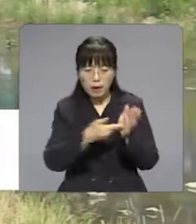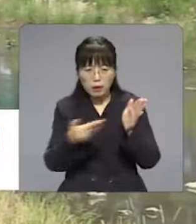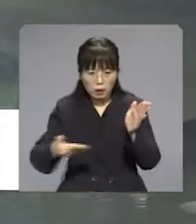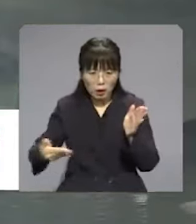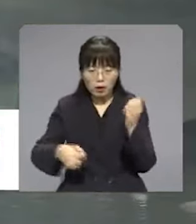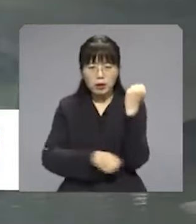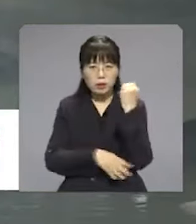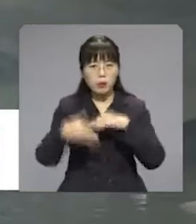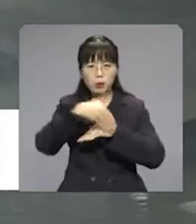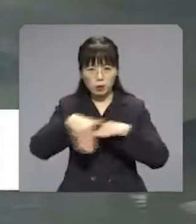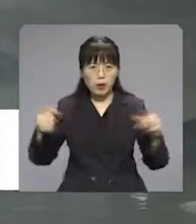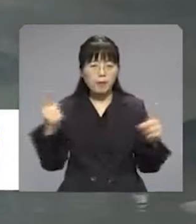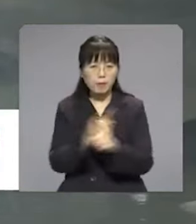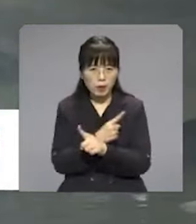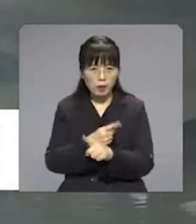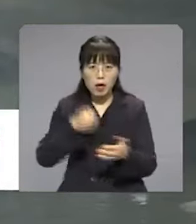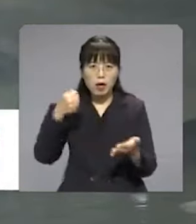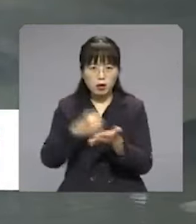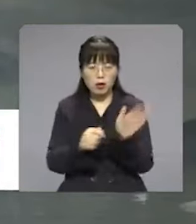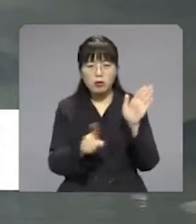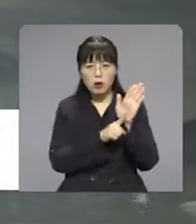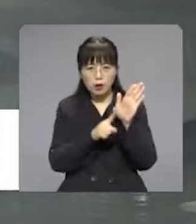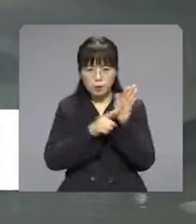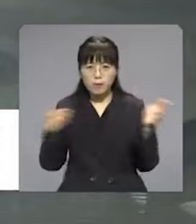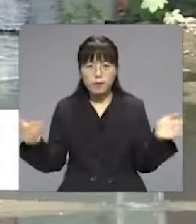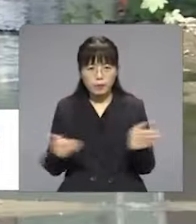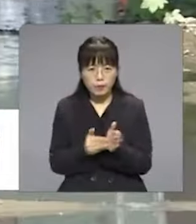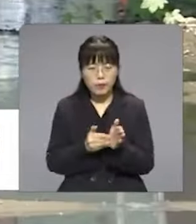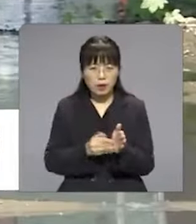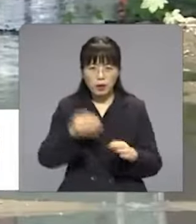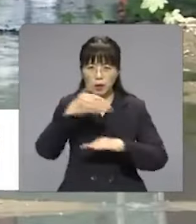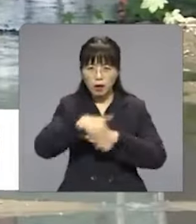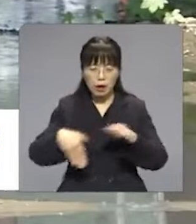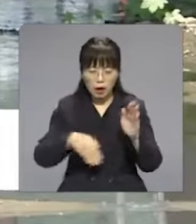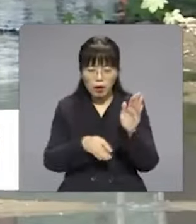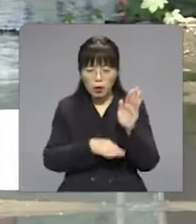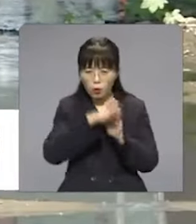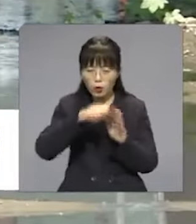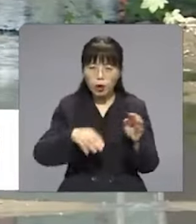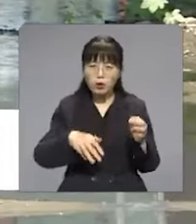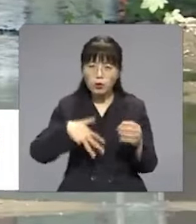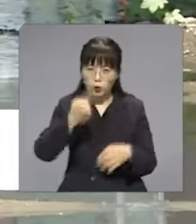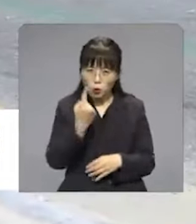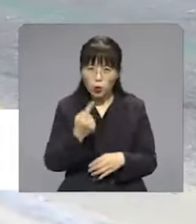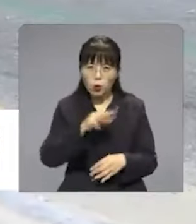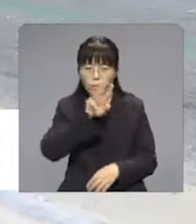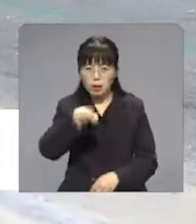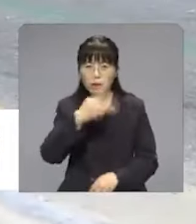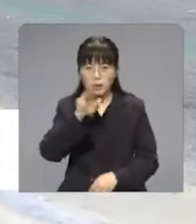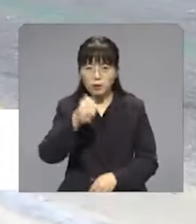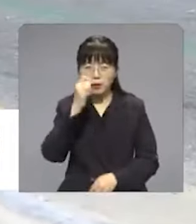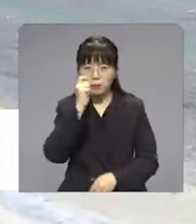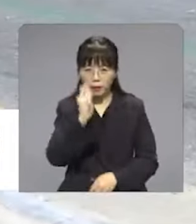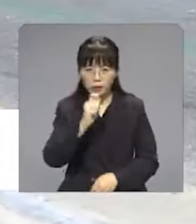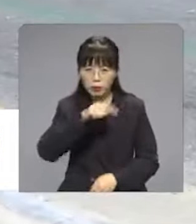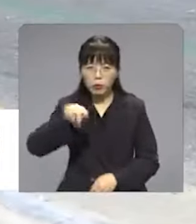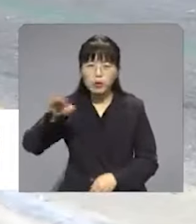하천 기본계획을 변경해 결정 고시했습니다. 계획 홍수량은 초당